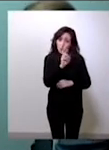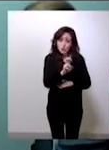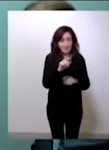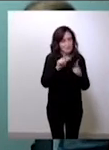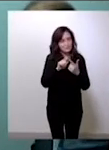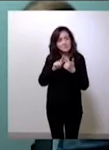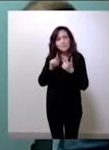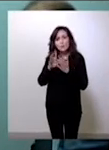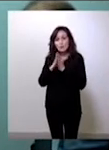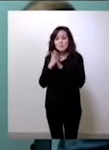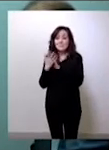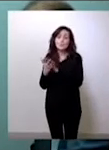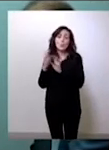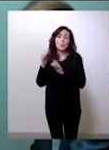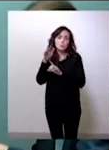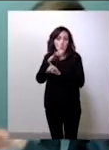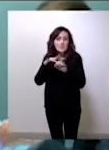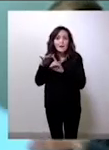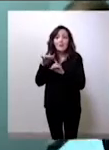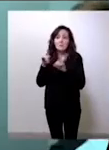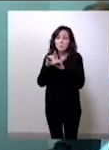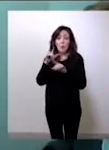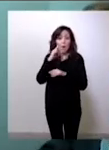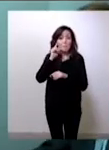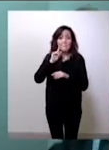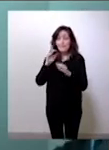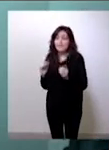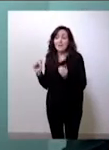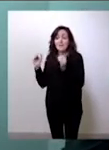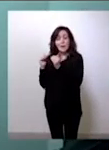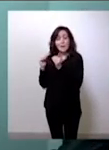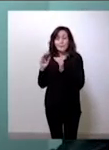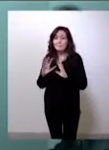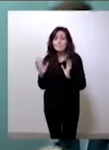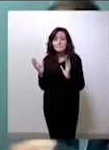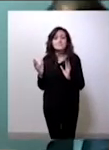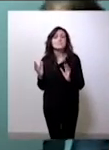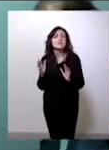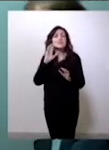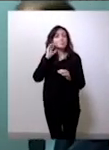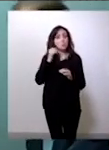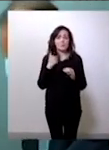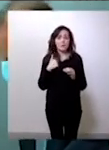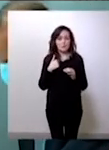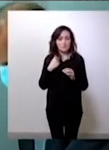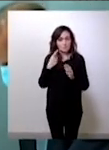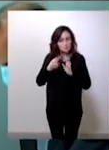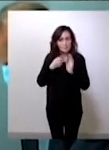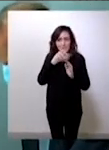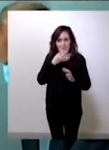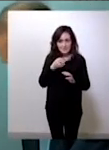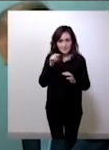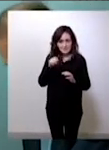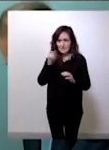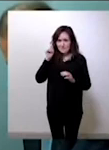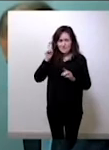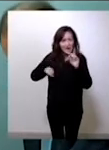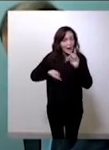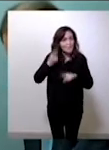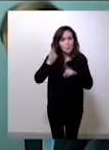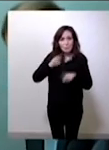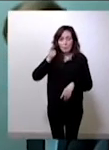la transition sociale, l'égalité entre les femmes et les hommes. Donc, j'insiste sur ce principe de cohérence